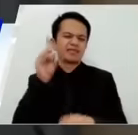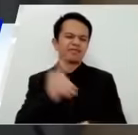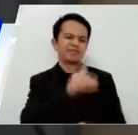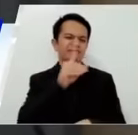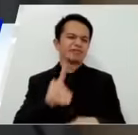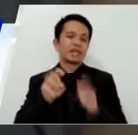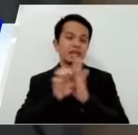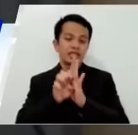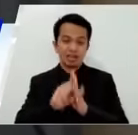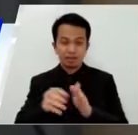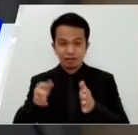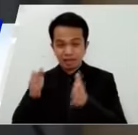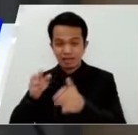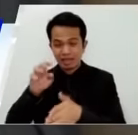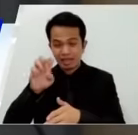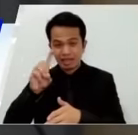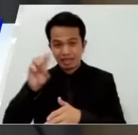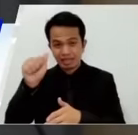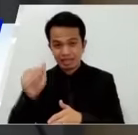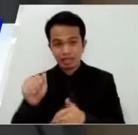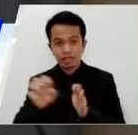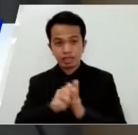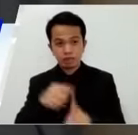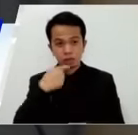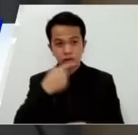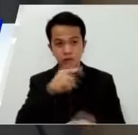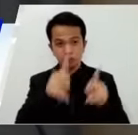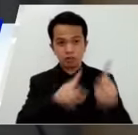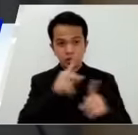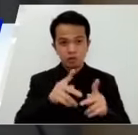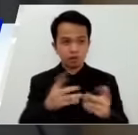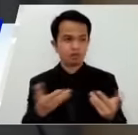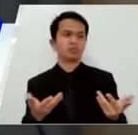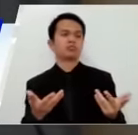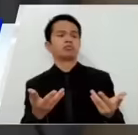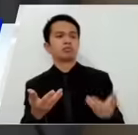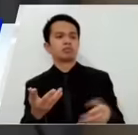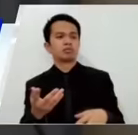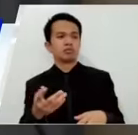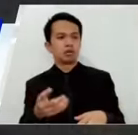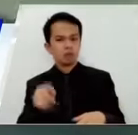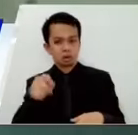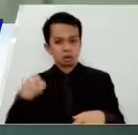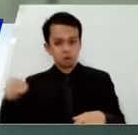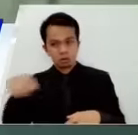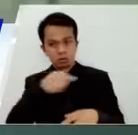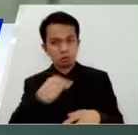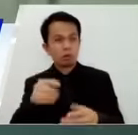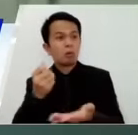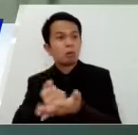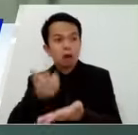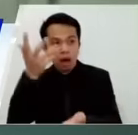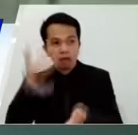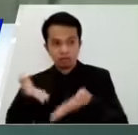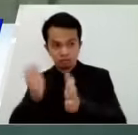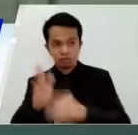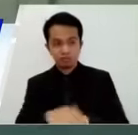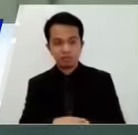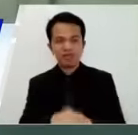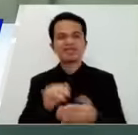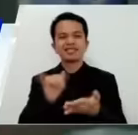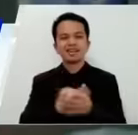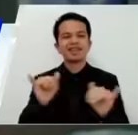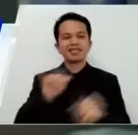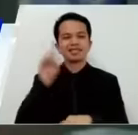EDSA. Sabihin po sa inyo ng mga tao, pinapaboran niyo lang yung mga milyonaryo. Ang bagong susubukan naman ngayon sa